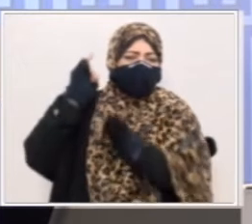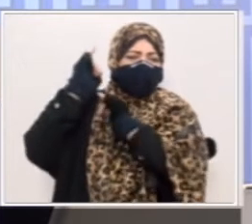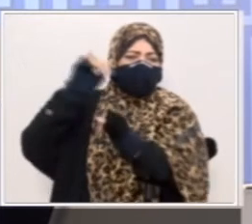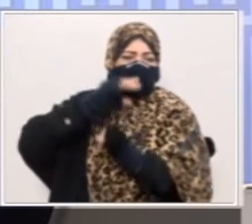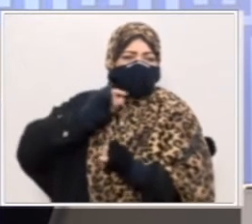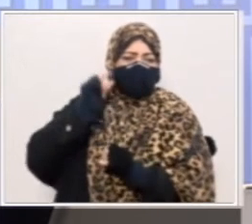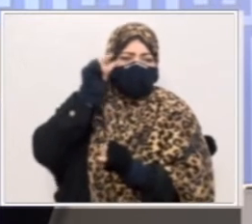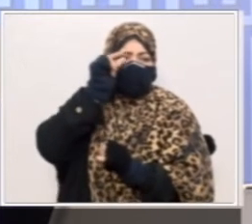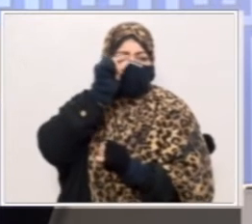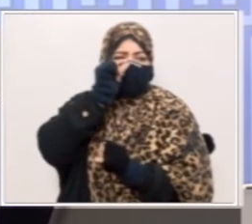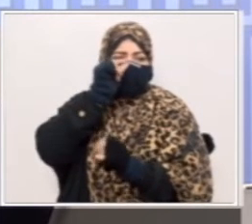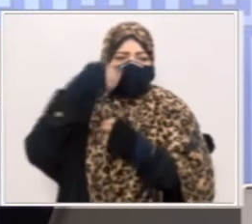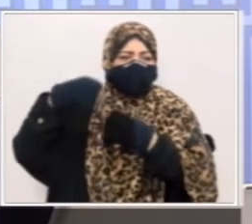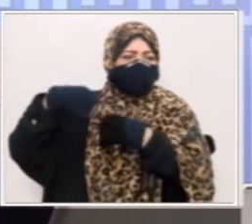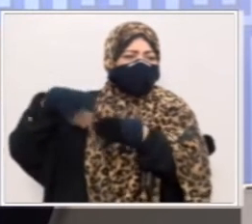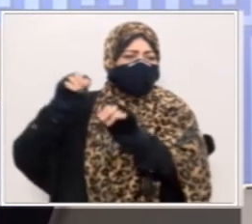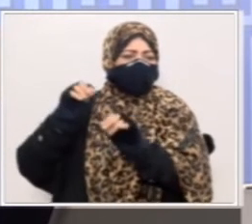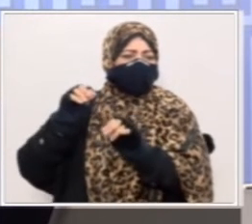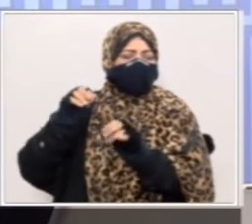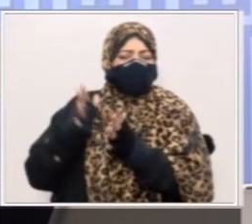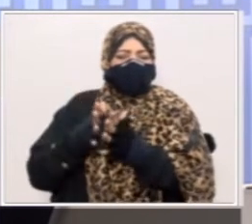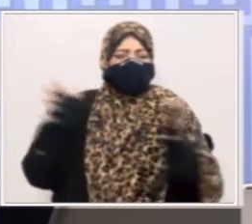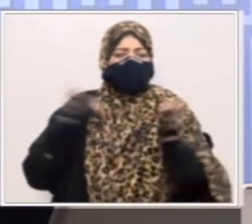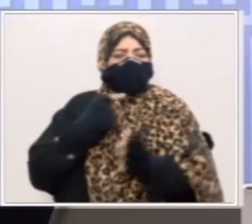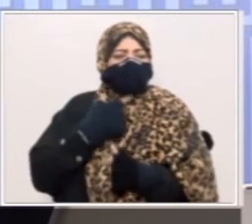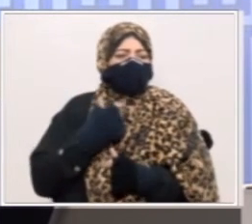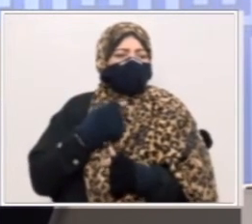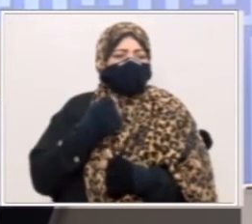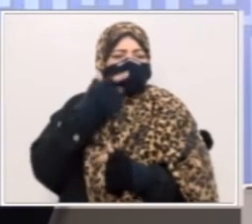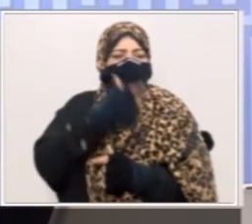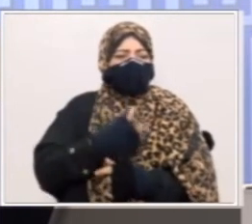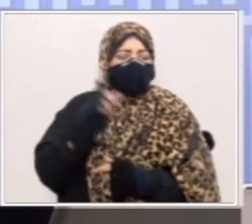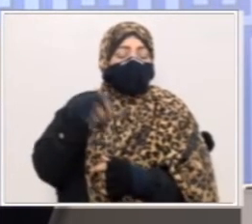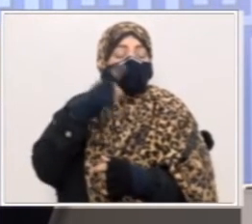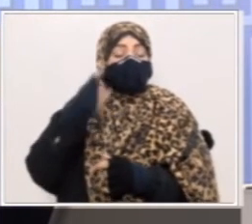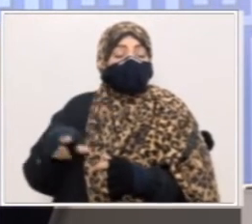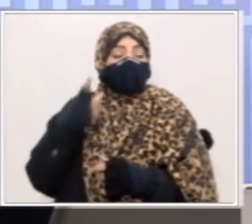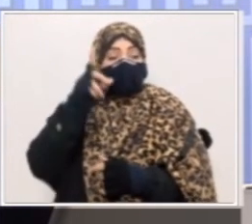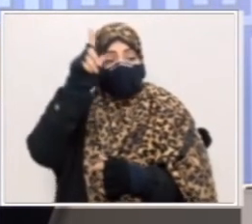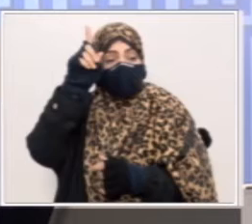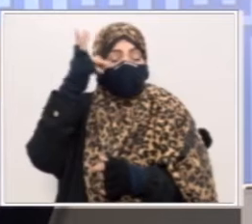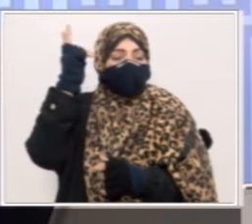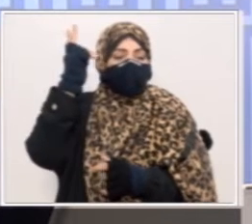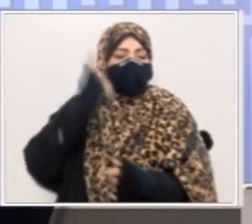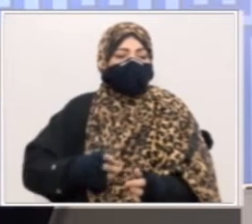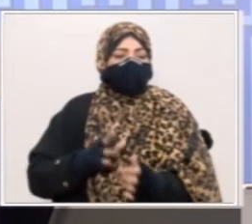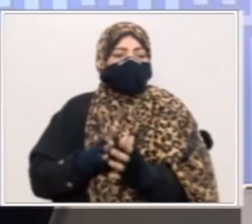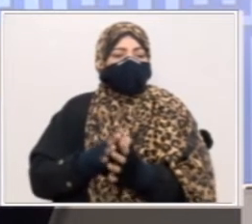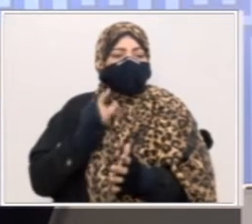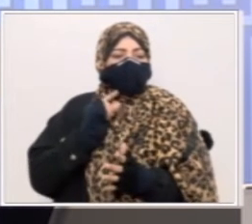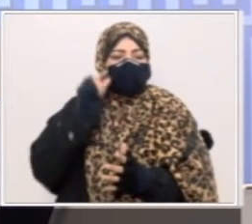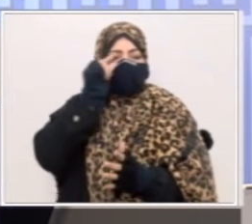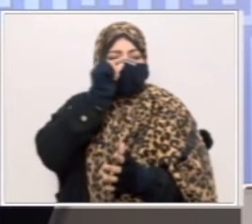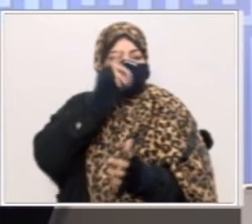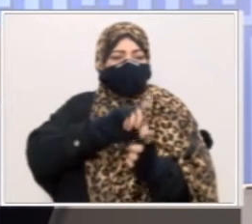بعرض من الدنيا، بل والأخسر منه الذي يبيع دينه بدنيا غيره لا بدنياه. فكم من